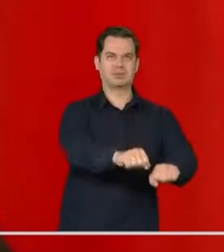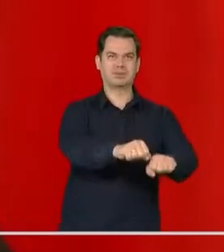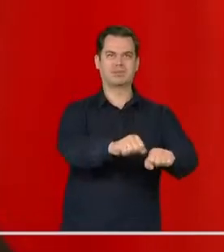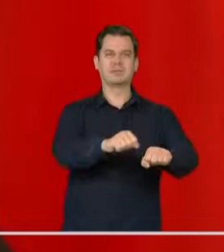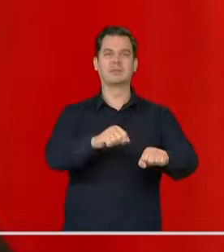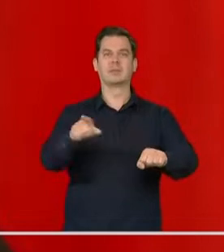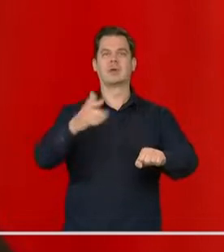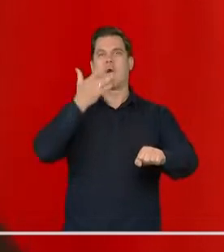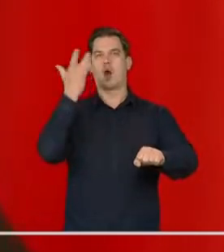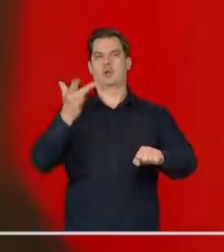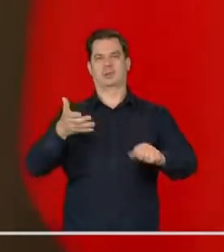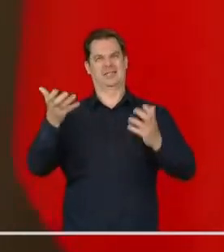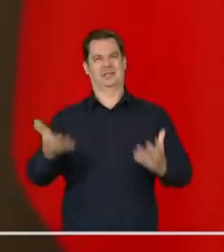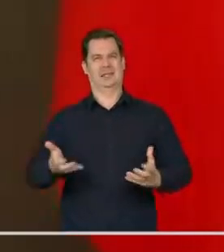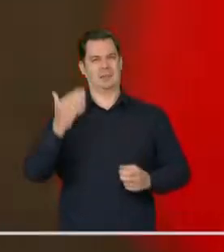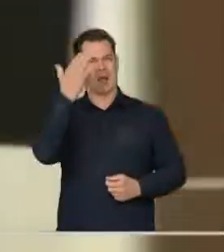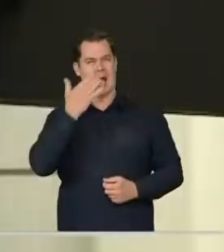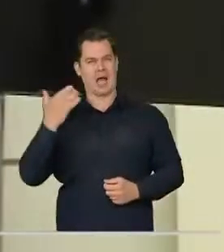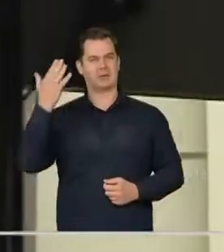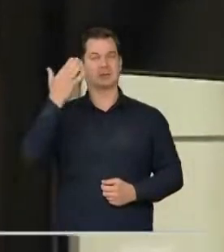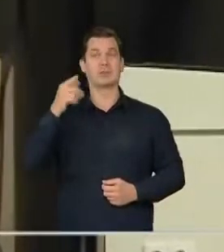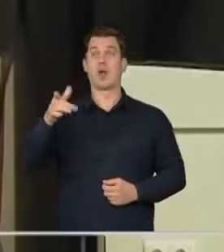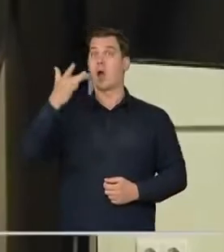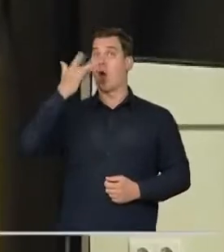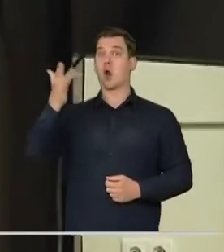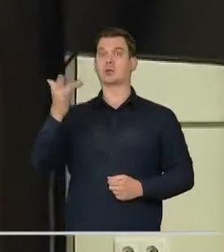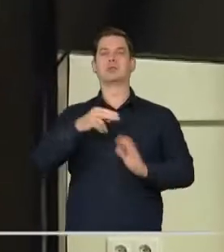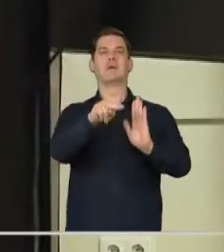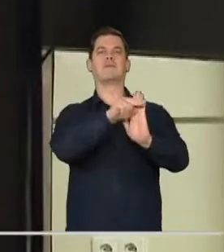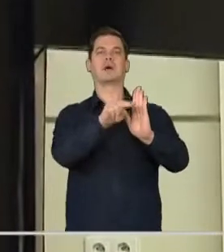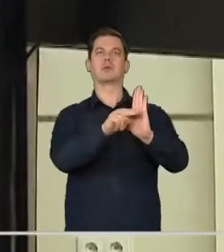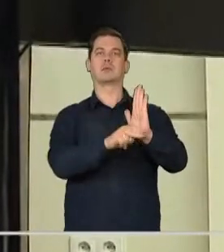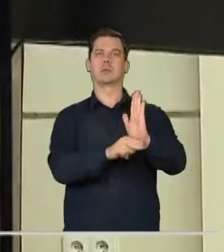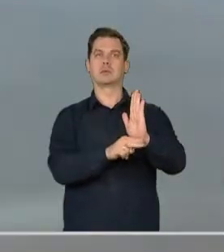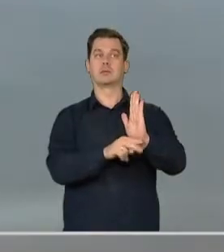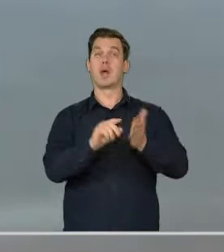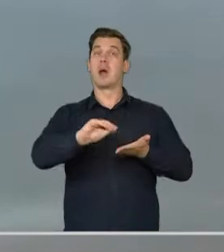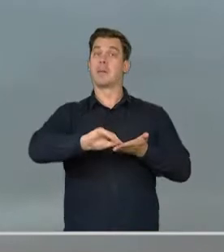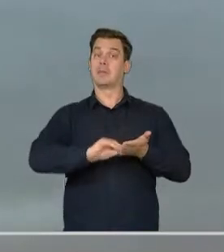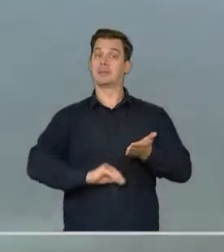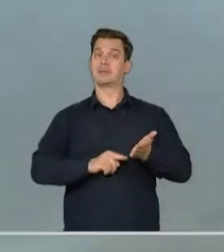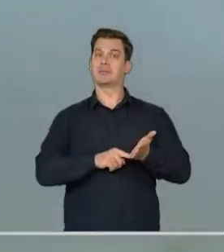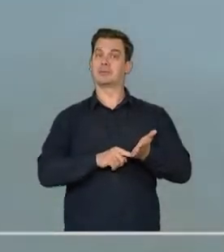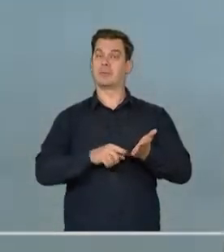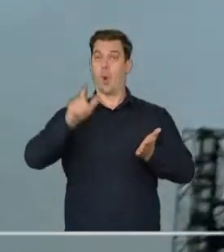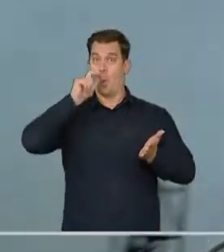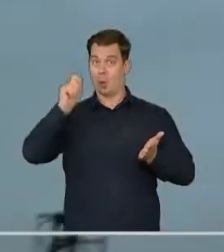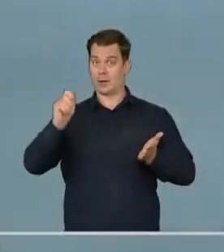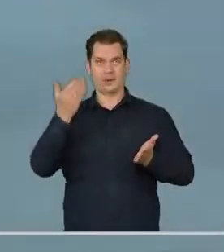Ukrainy w rosyjską strefę wpływów. Kreml postawił warunki nie do przyjęcia dla Zachodu. Pisemna deklaracja o nieprzyjmowaniu Ukrainy do